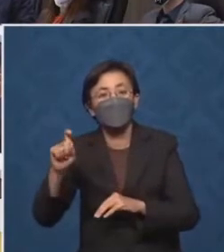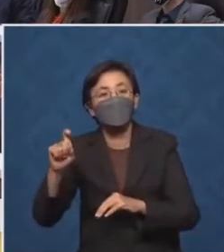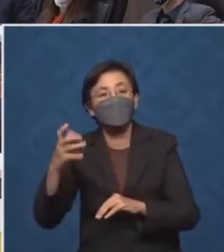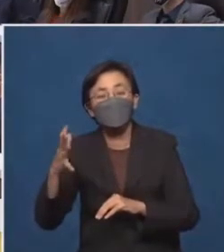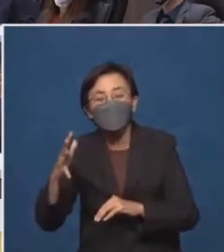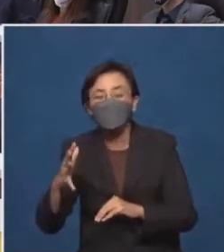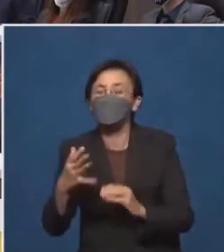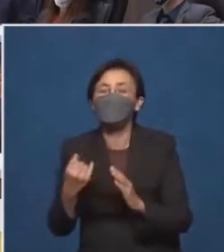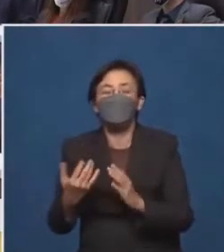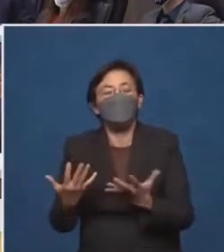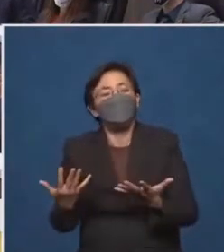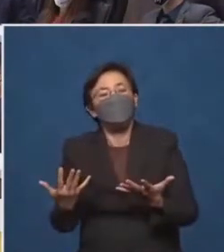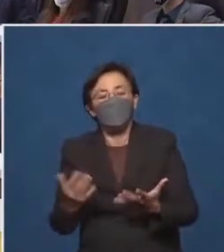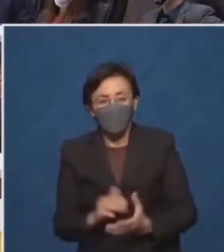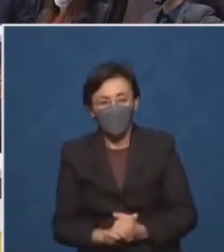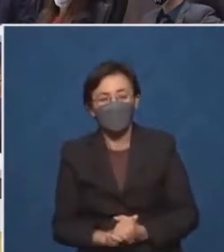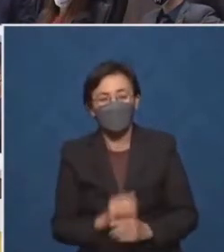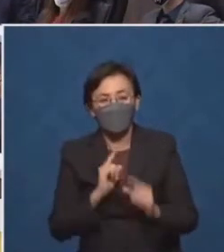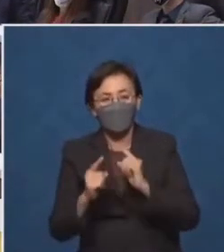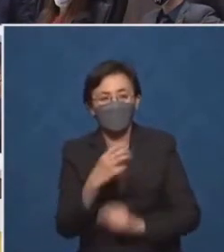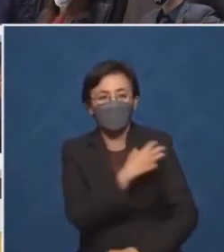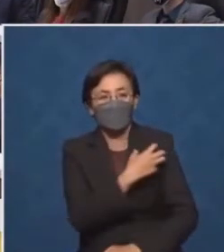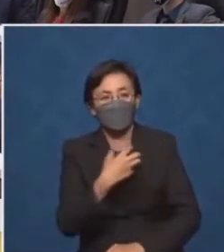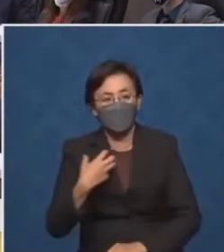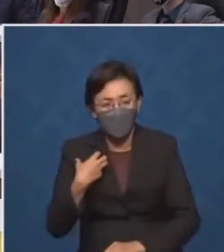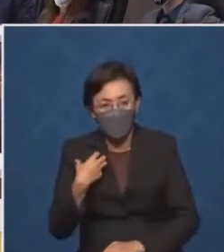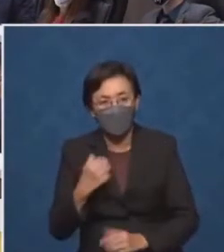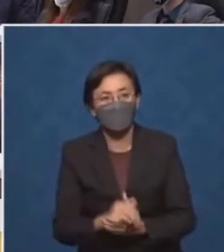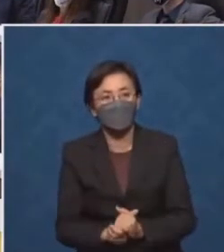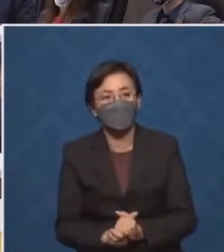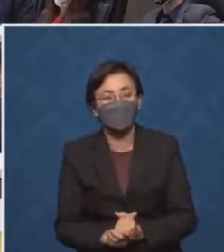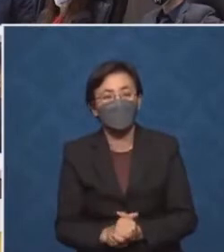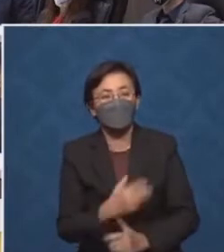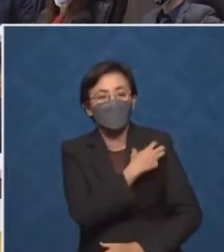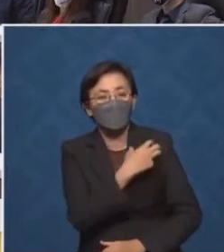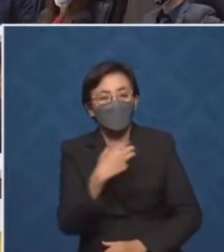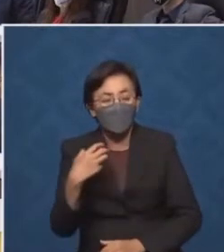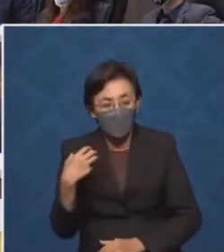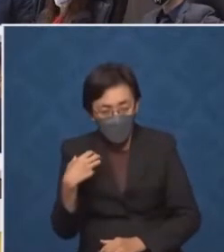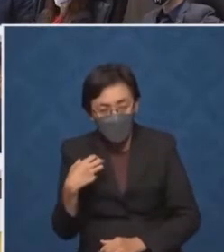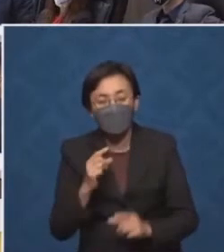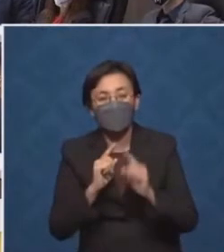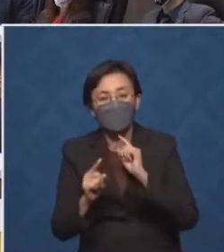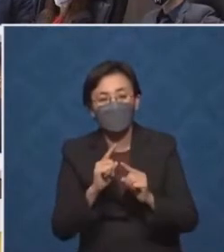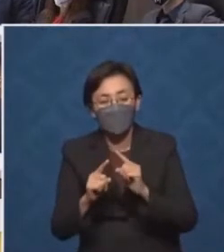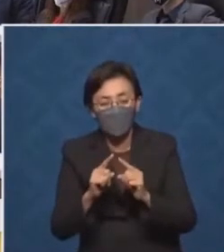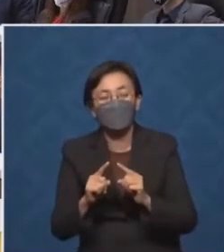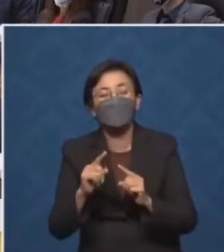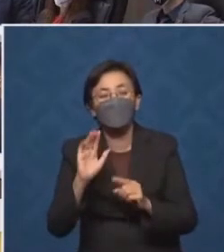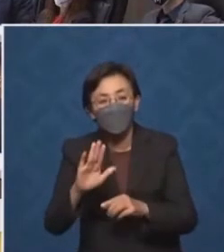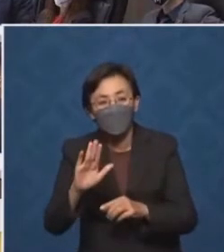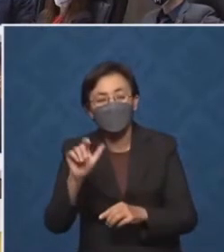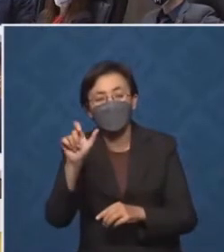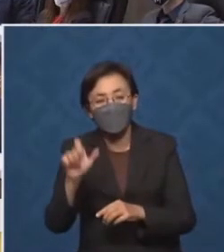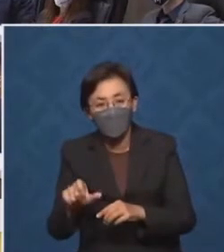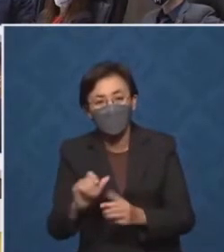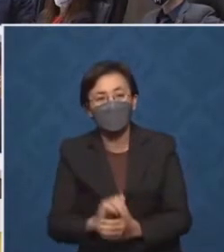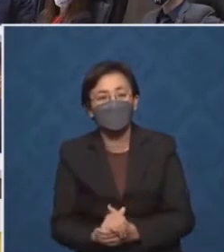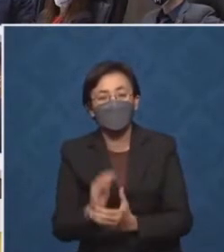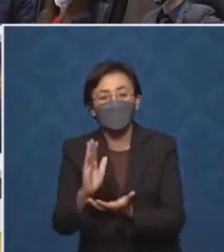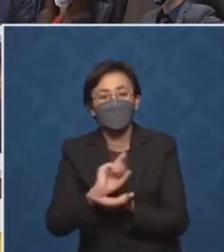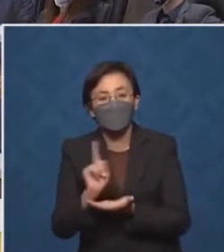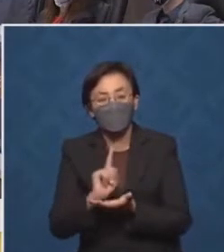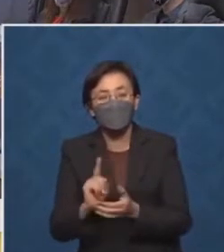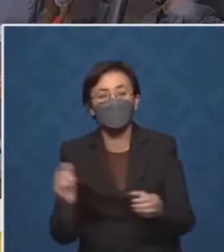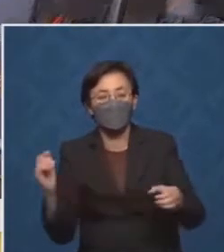อีสถานทูดหนึ่เป็วกซีน Sanofi ของประเทศฟลัษศเขาต่อกมาเหมือนกัครับบริจากผ่าน